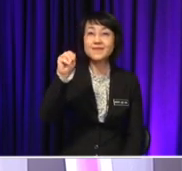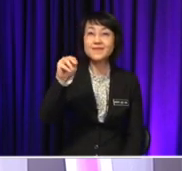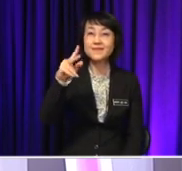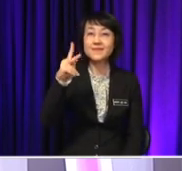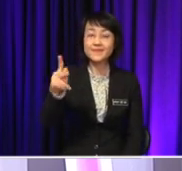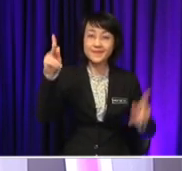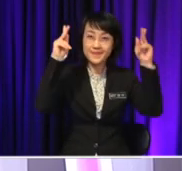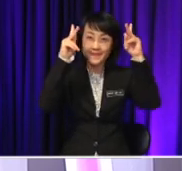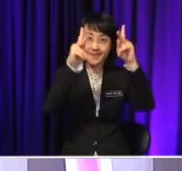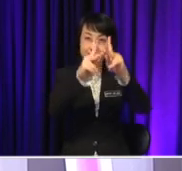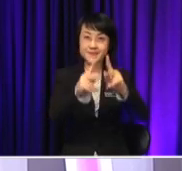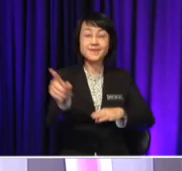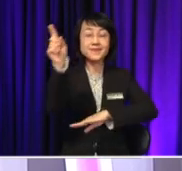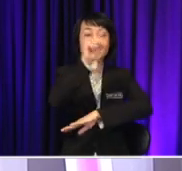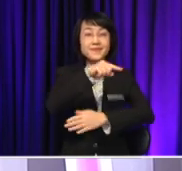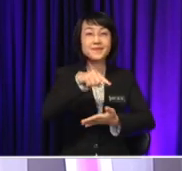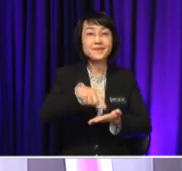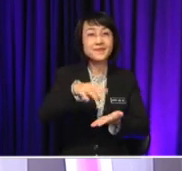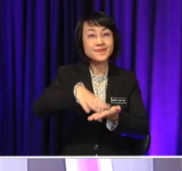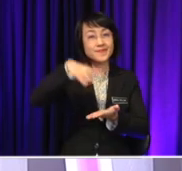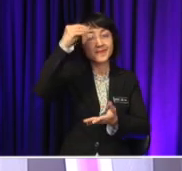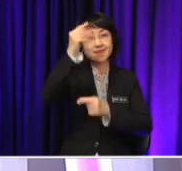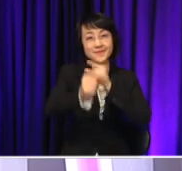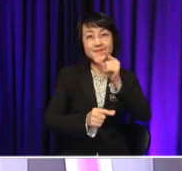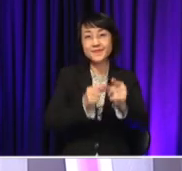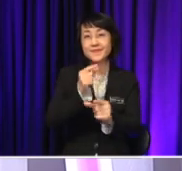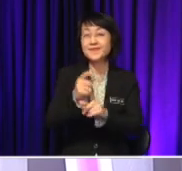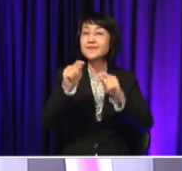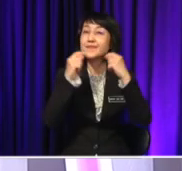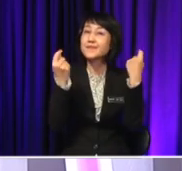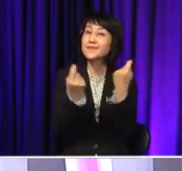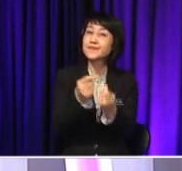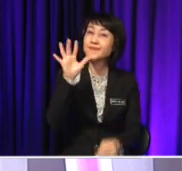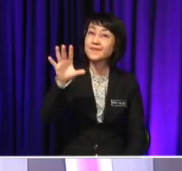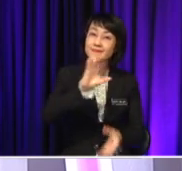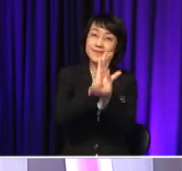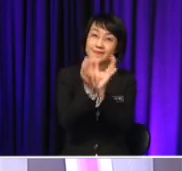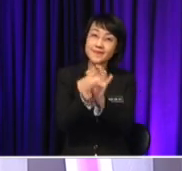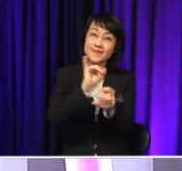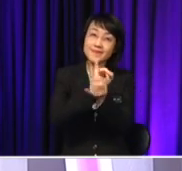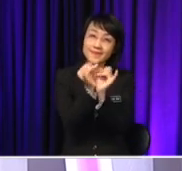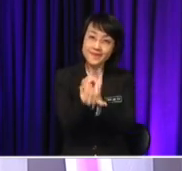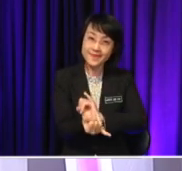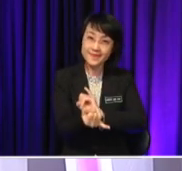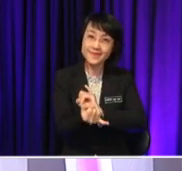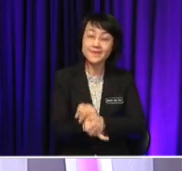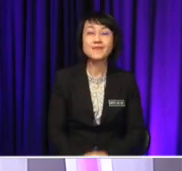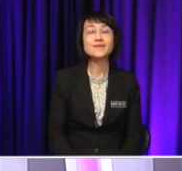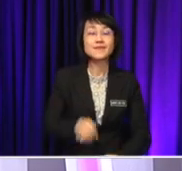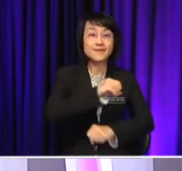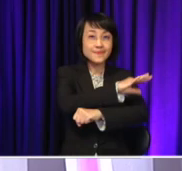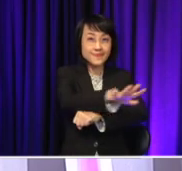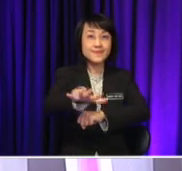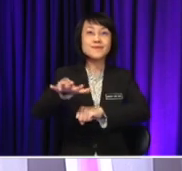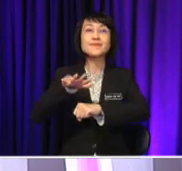hari ini kita belajar tentang Geography tingkatan 5 cuaca dan iklim serta pengaruhnya